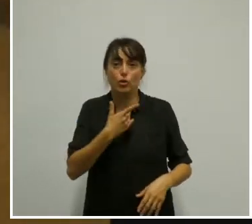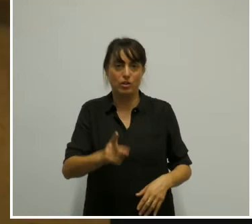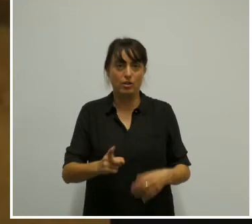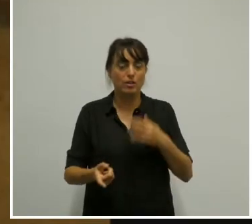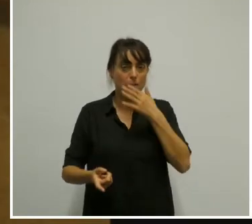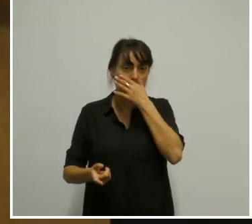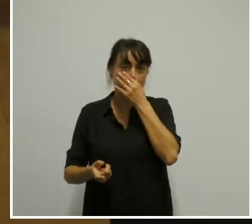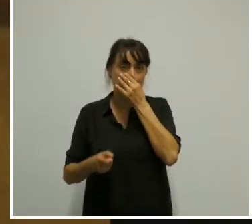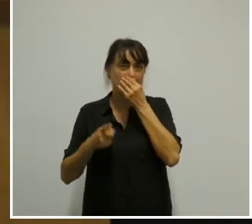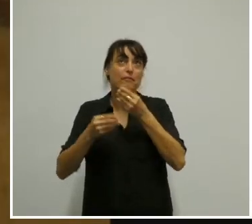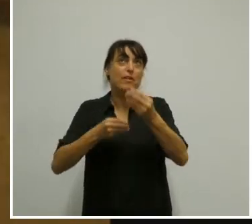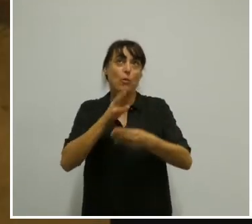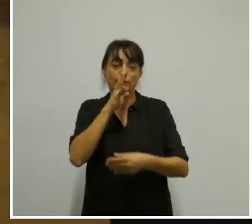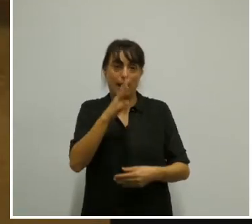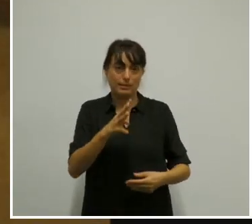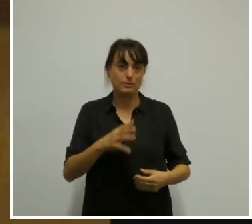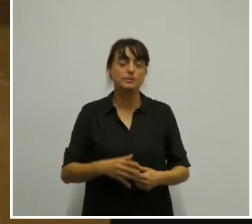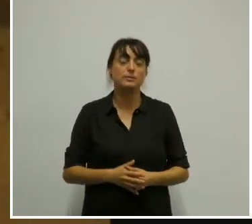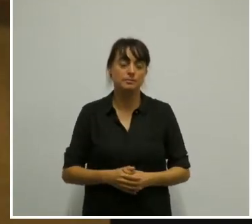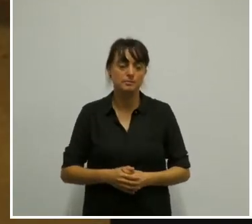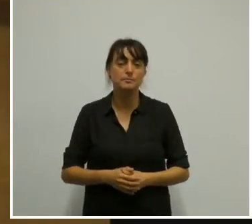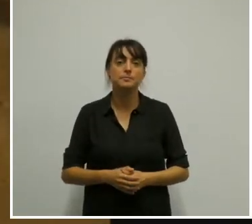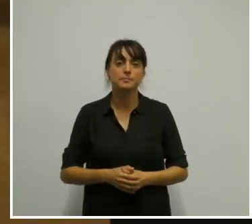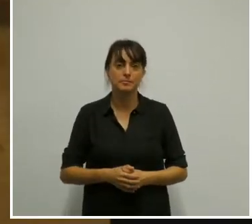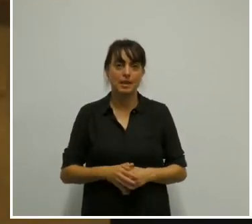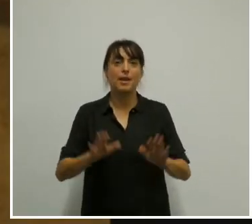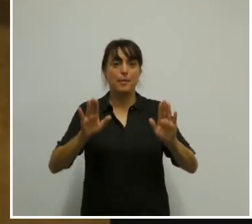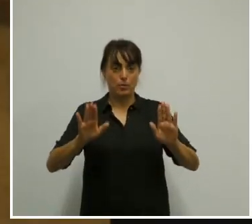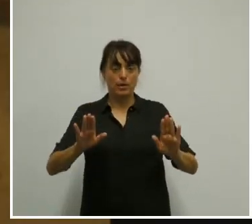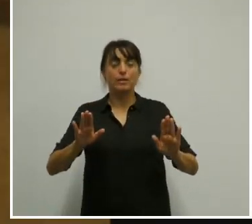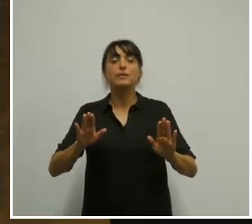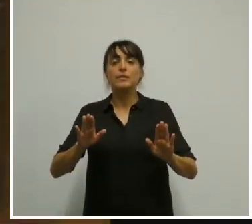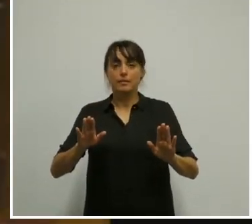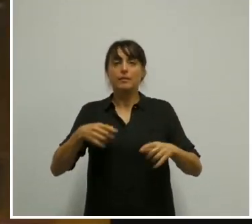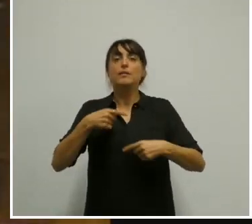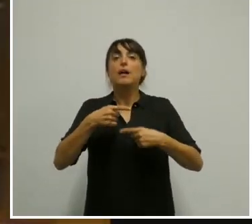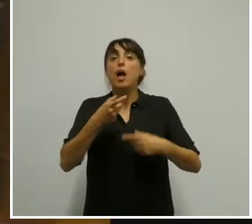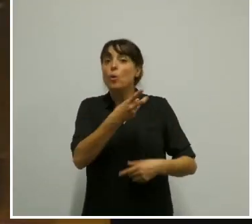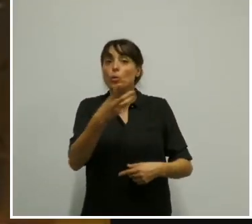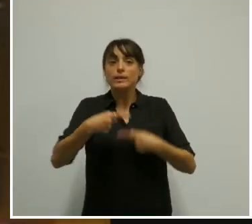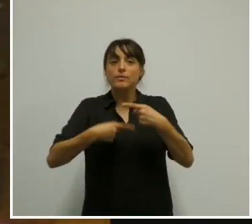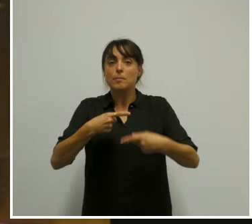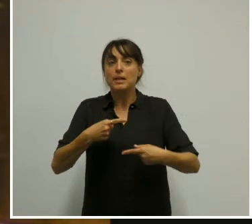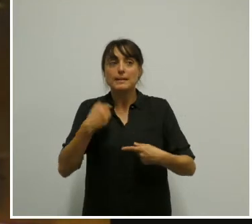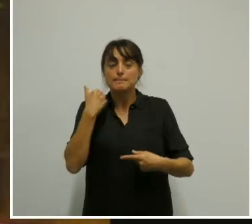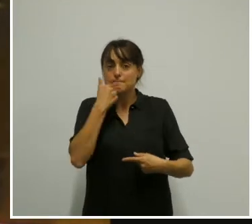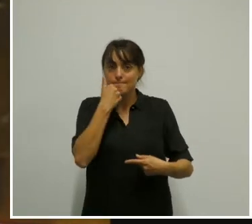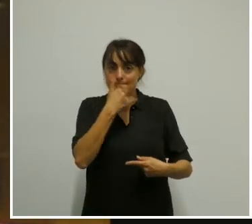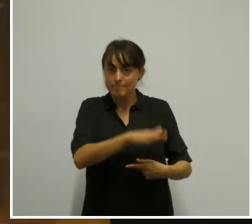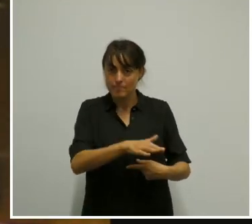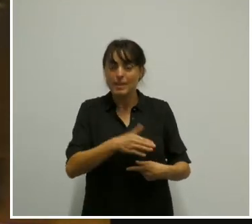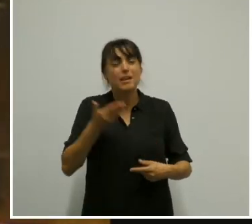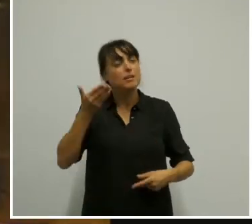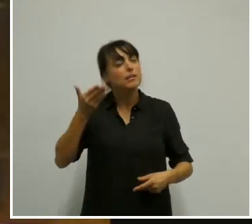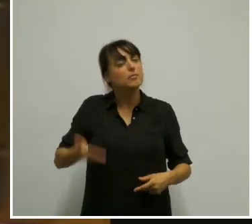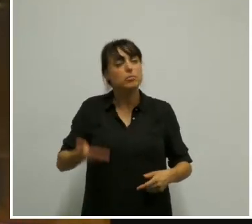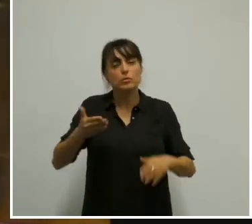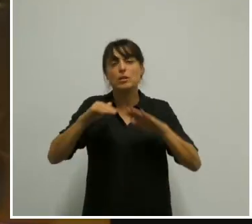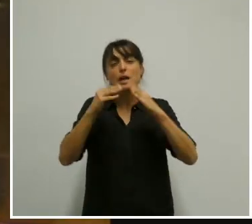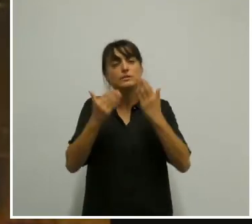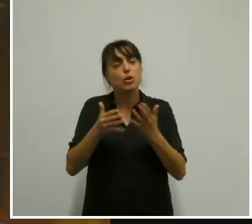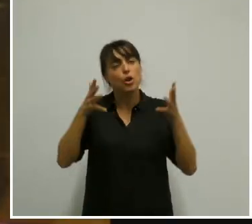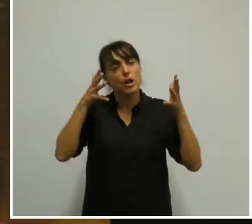tot aquest programa. També hi ha famílies, o sigui, és molt important l'orientació de les famílies des de les escoles a l'hora de fer